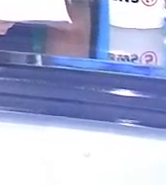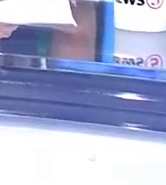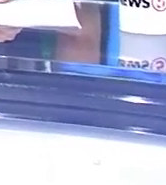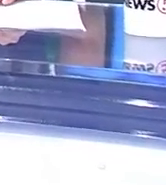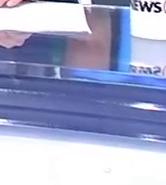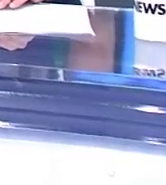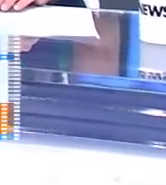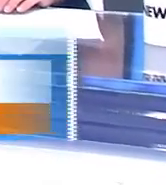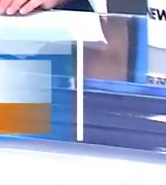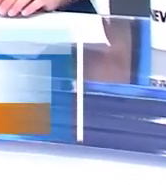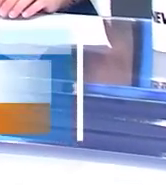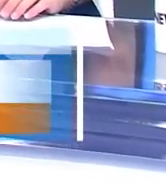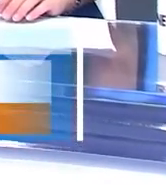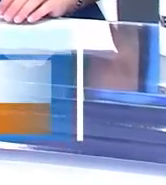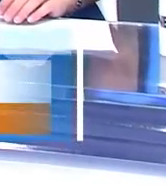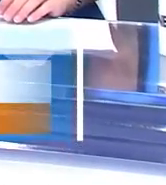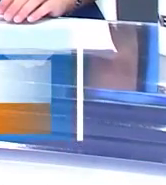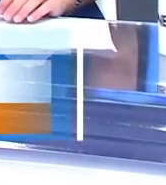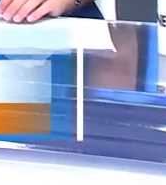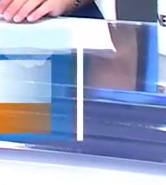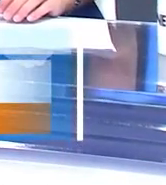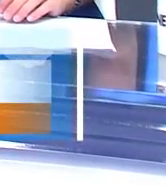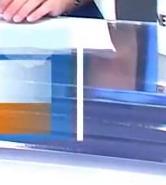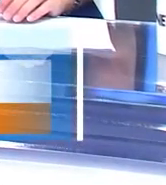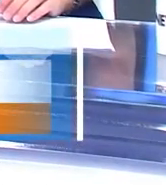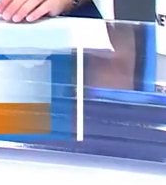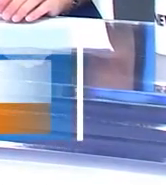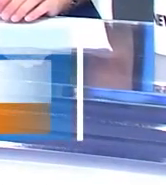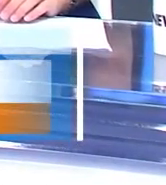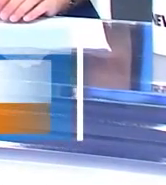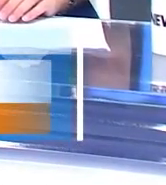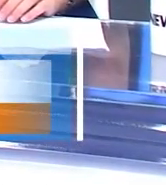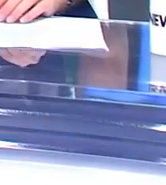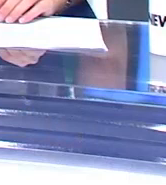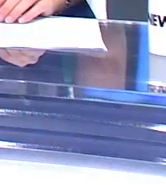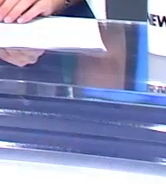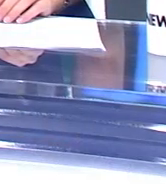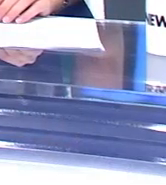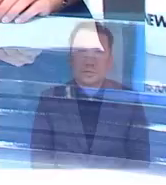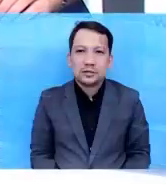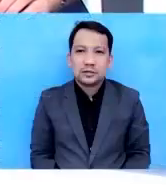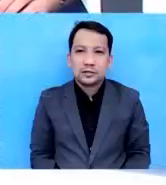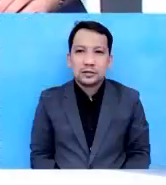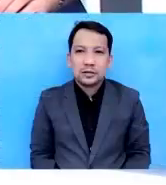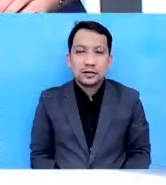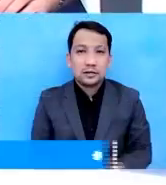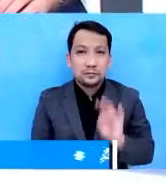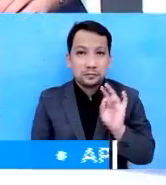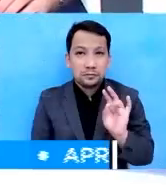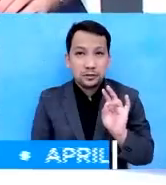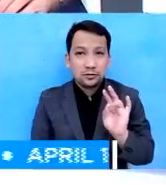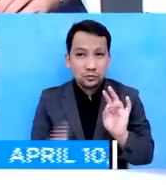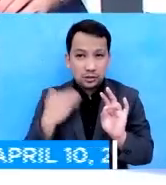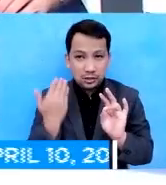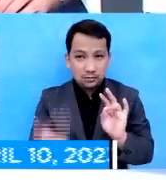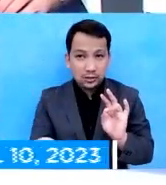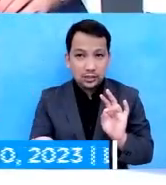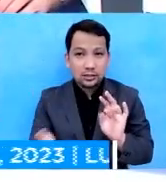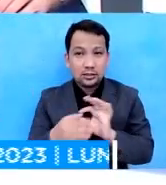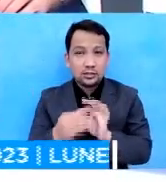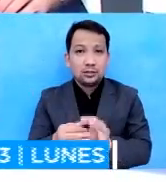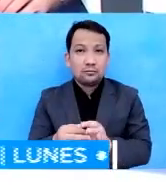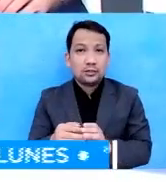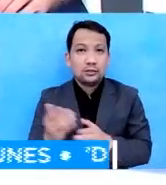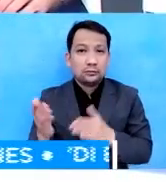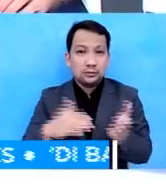Ito ang nasawi matapos masunog ang isang residential area sa Taytay, Rizal noong Sabado de Gloria. Ang isang namatayan na padre de pamilya na kausap pa